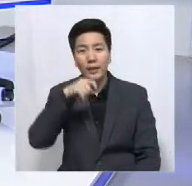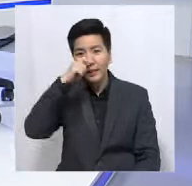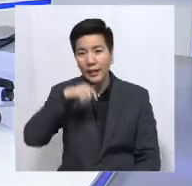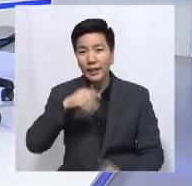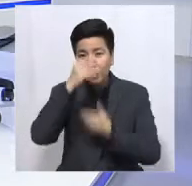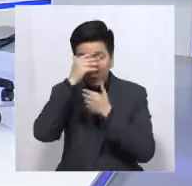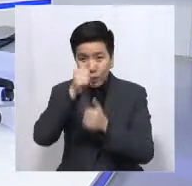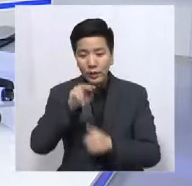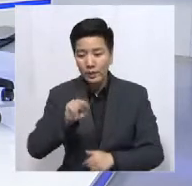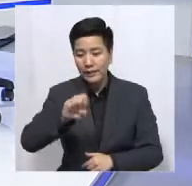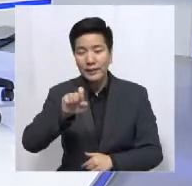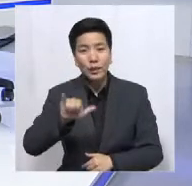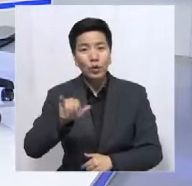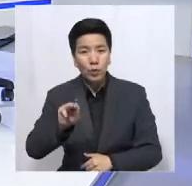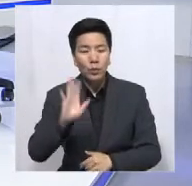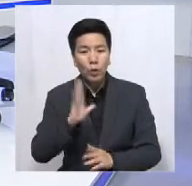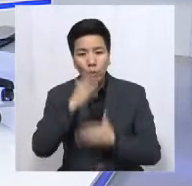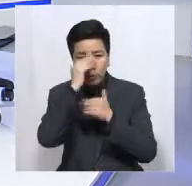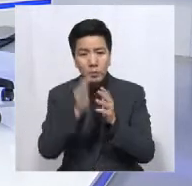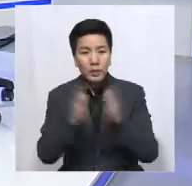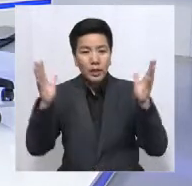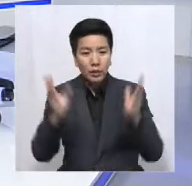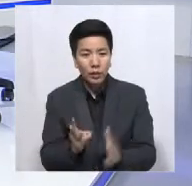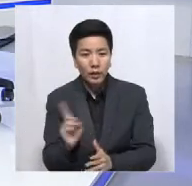ความสนใจจากพี่น้องประชาชนมากน้อยแค่ไหนคะ